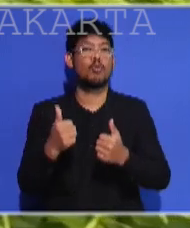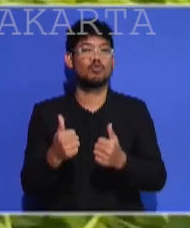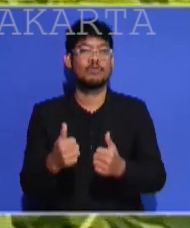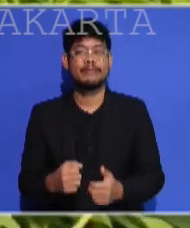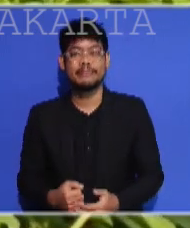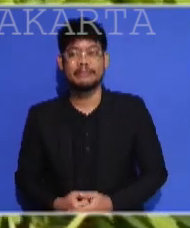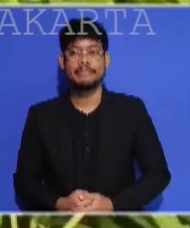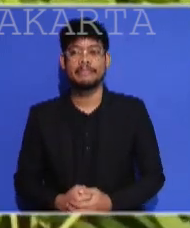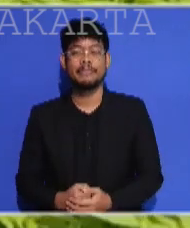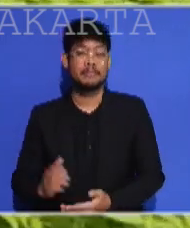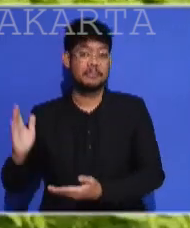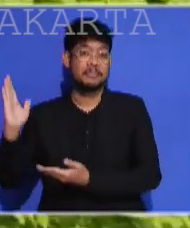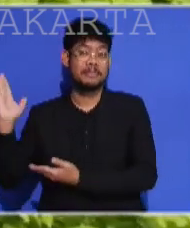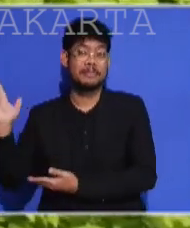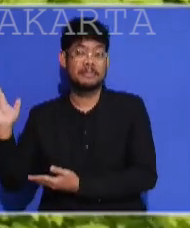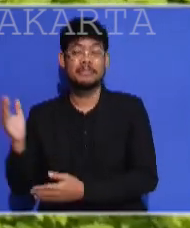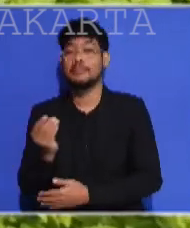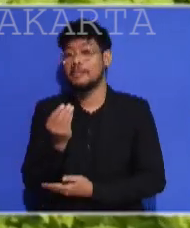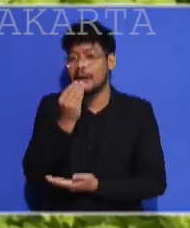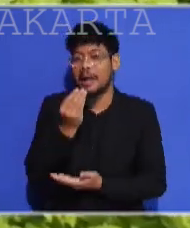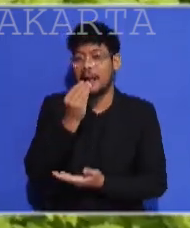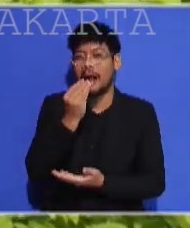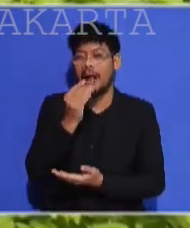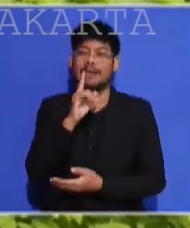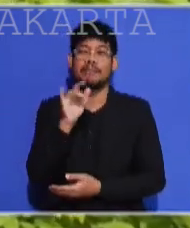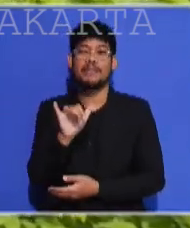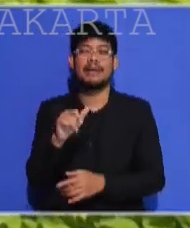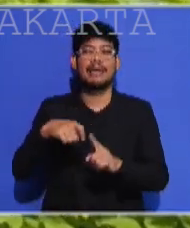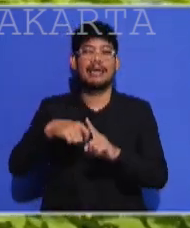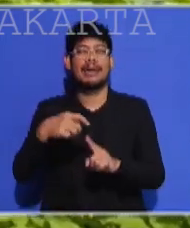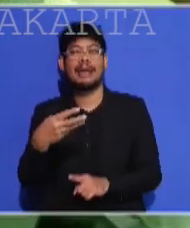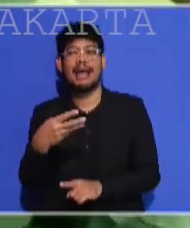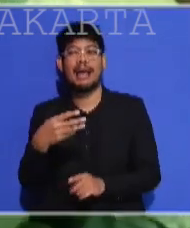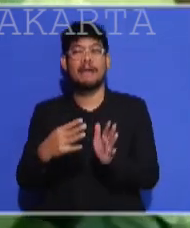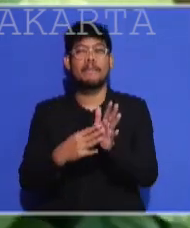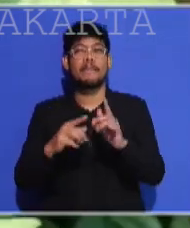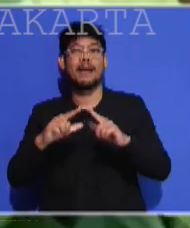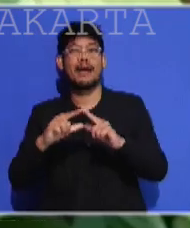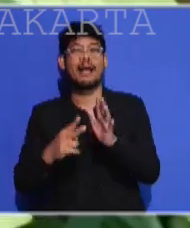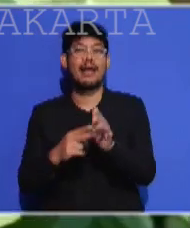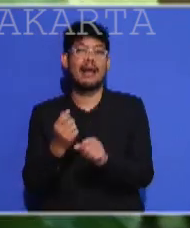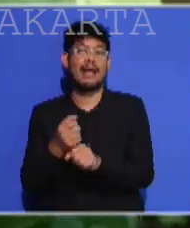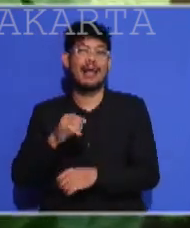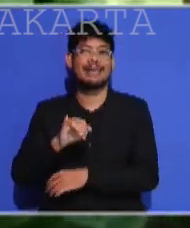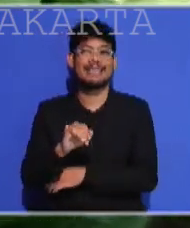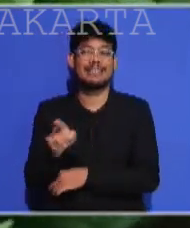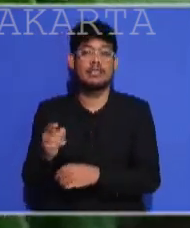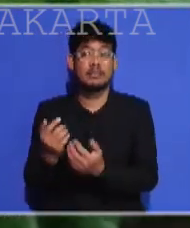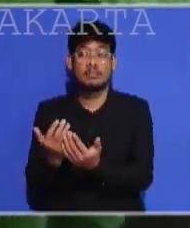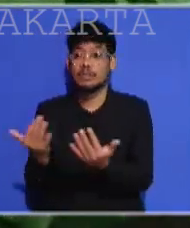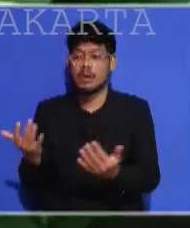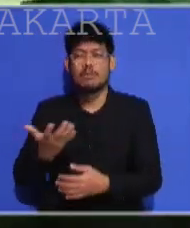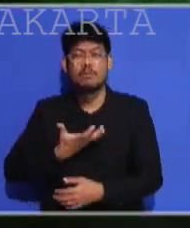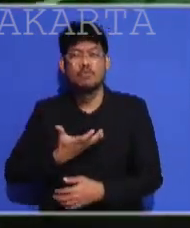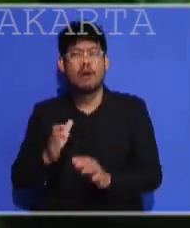Minangka setunggaling tanaman lalapan ing Wandidar, tanaman kemangi gadai pekenan ingkang sae. Boten maipun pilih kathah